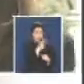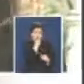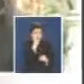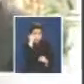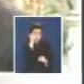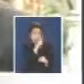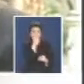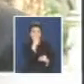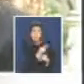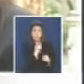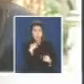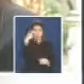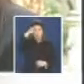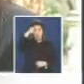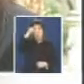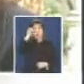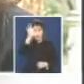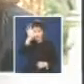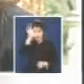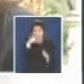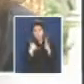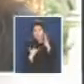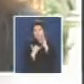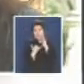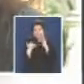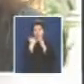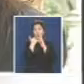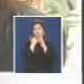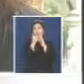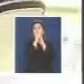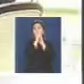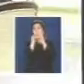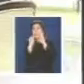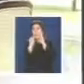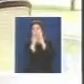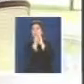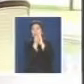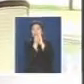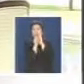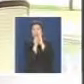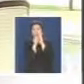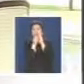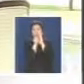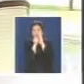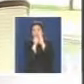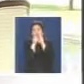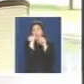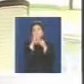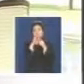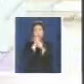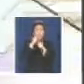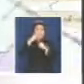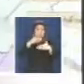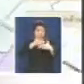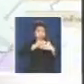เป็นการทำงานทั้งหมดเราไป5วันนะคะอย่างวันแรกเนี่ยเราจะไปลงที่อุตรดิตถ์นะคะก็จะไปดูเรื่องของการบริหารเขื่อนค่ะของ